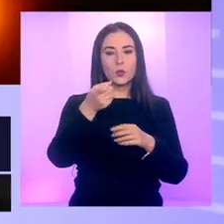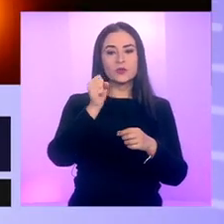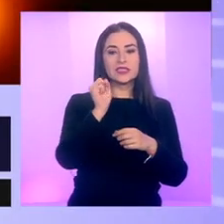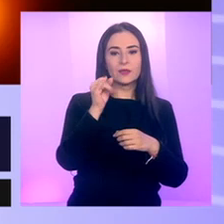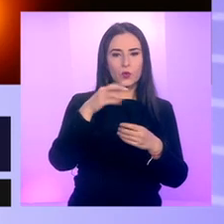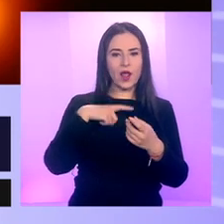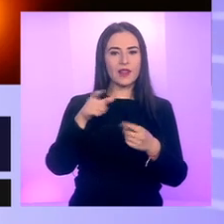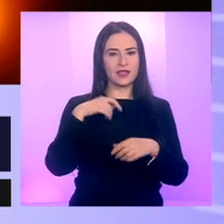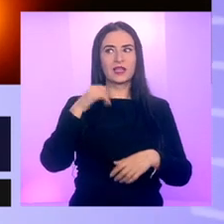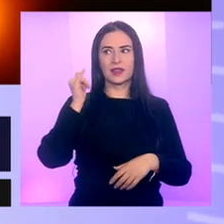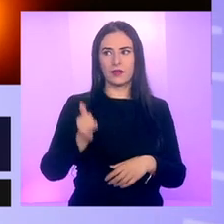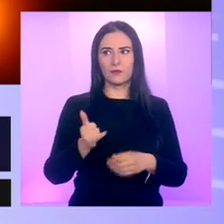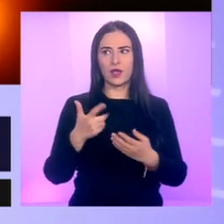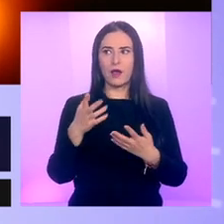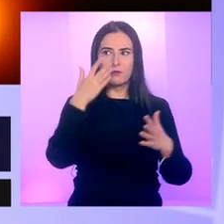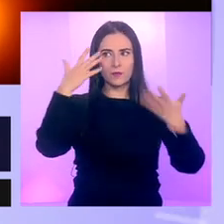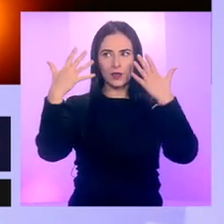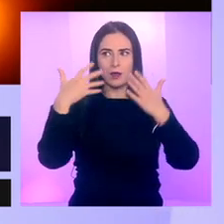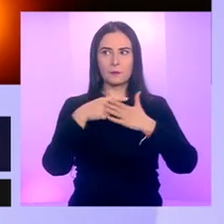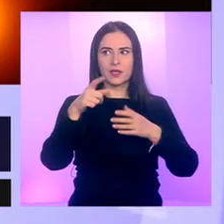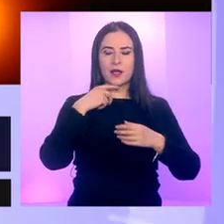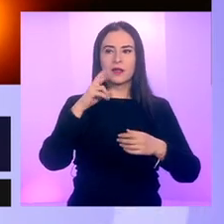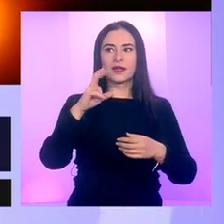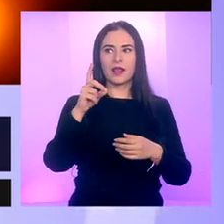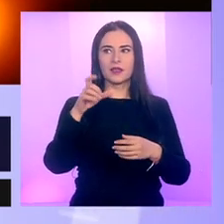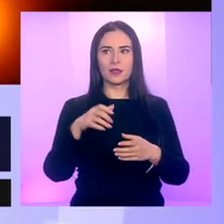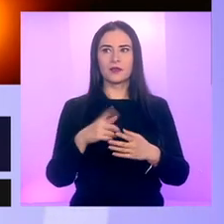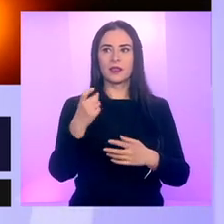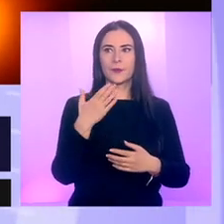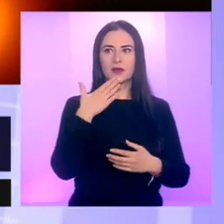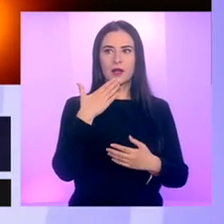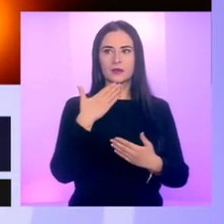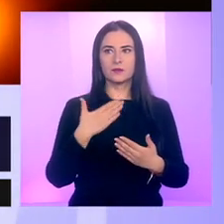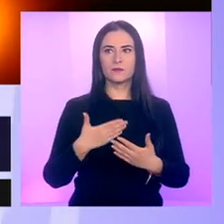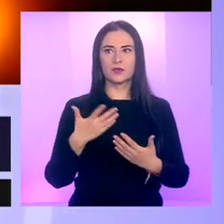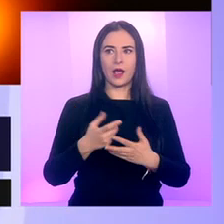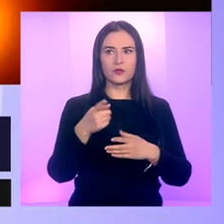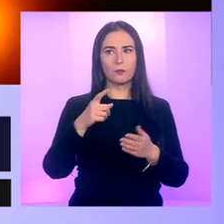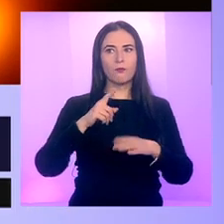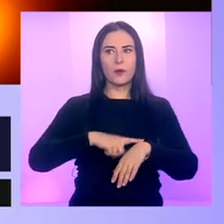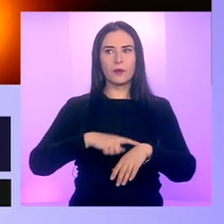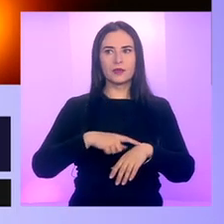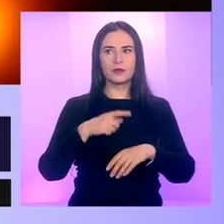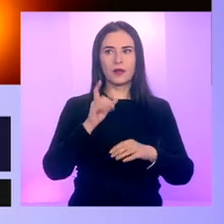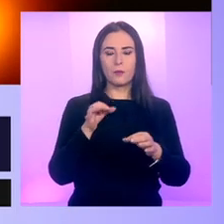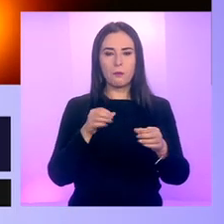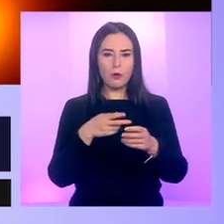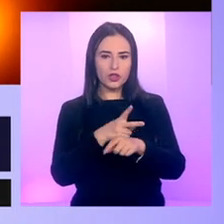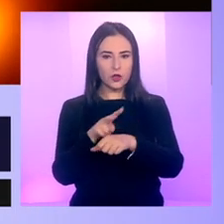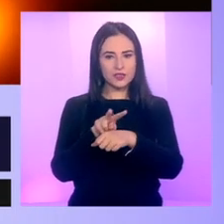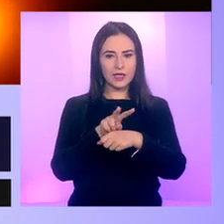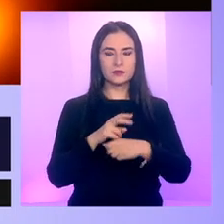simulare, într-adevăr, ceea ce au simulat ei emite radiație. Este un pas în plus în a descifra modul în care funcționează Universul,